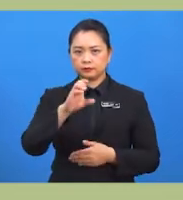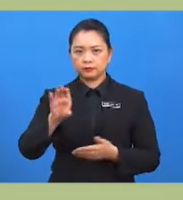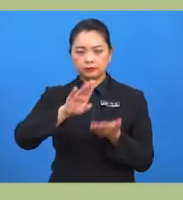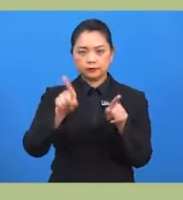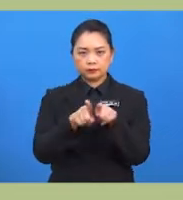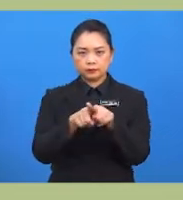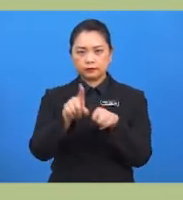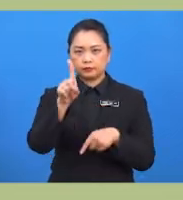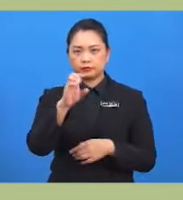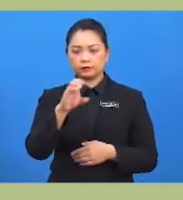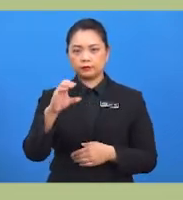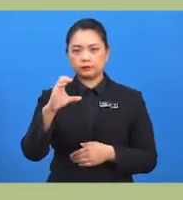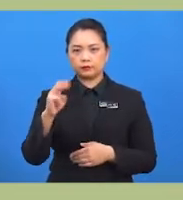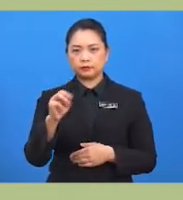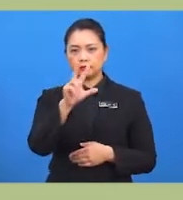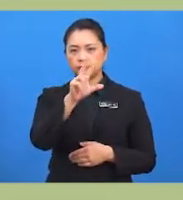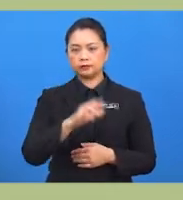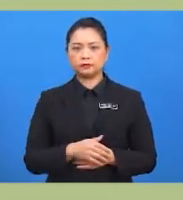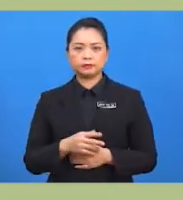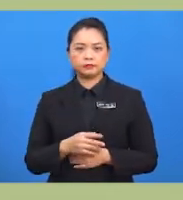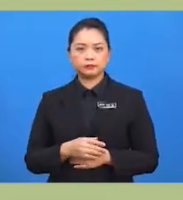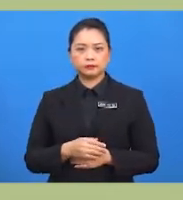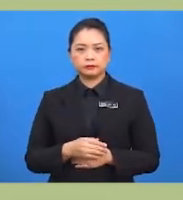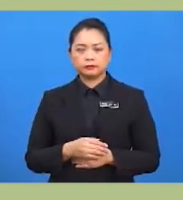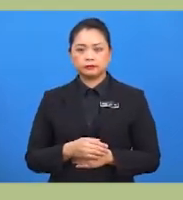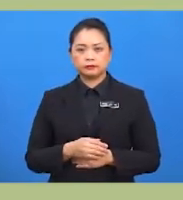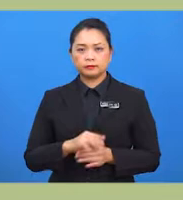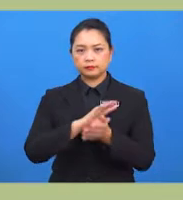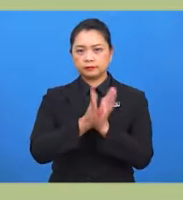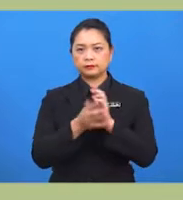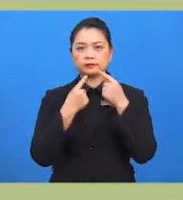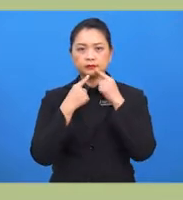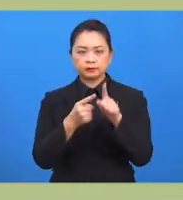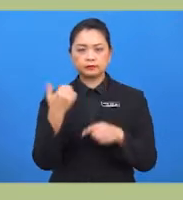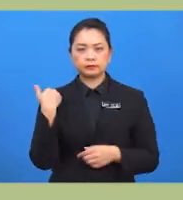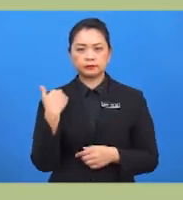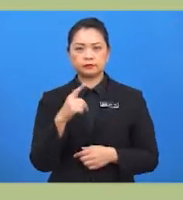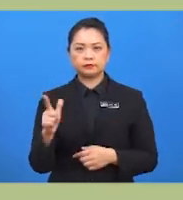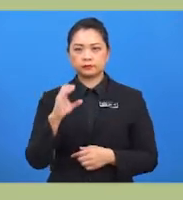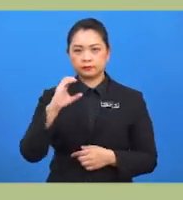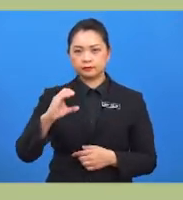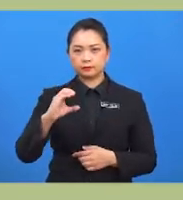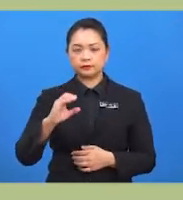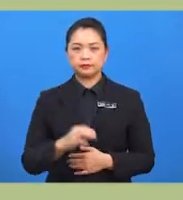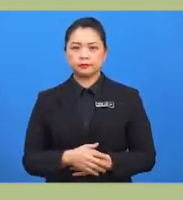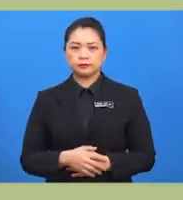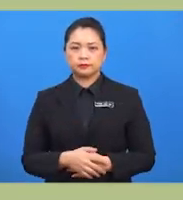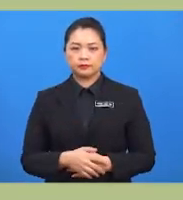= 110 terpadu make jawabannya ilah si